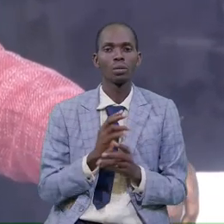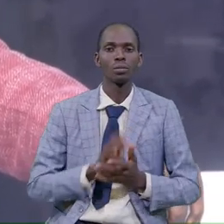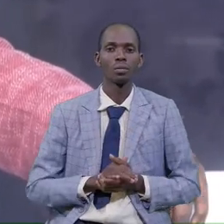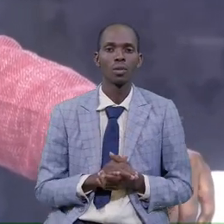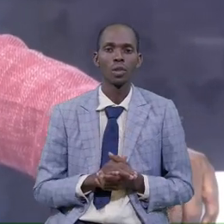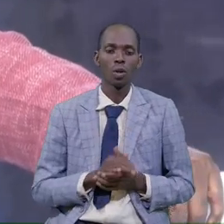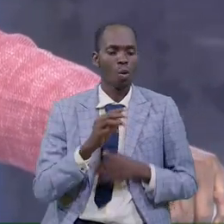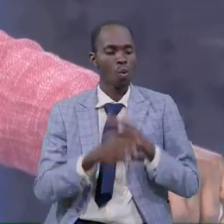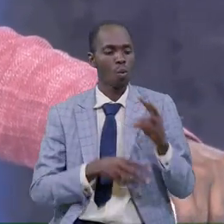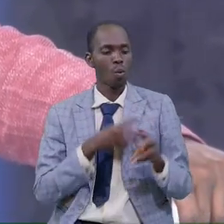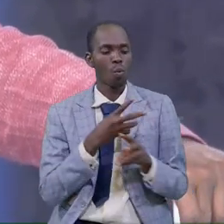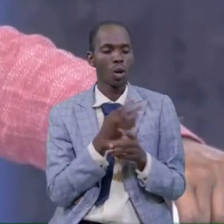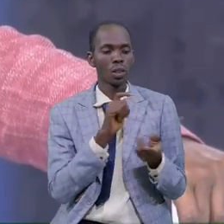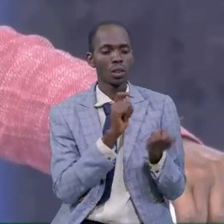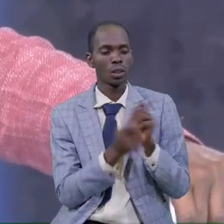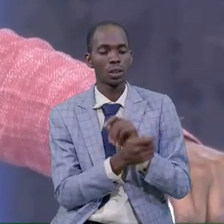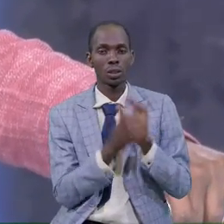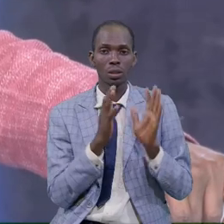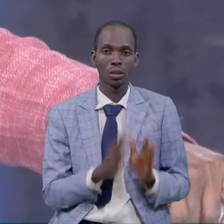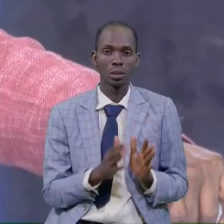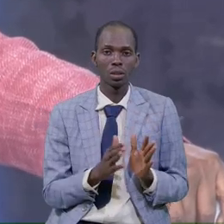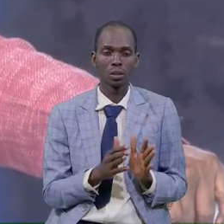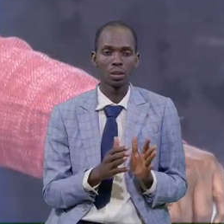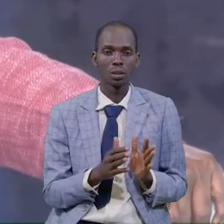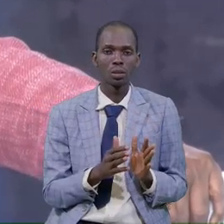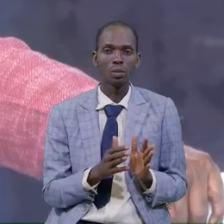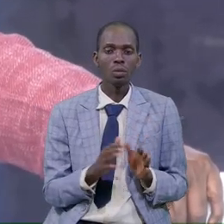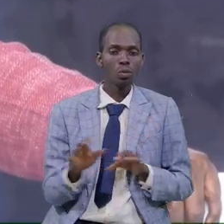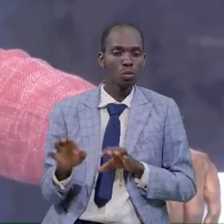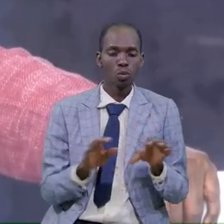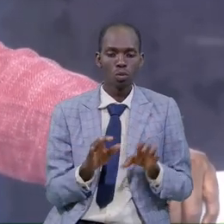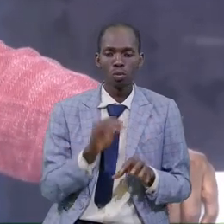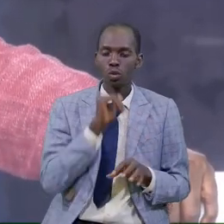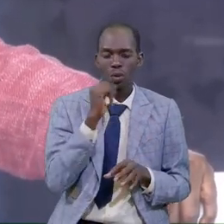Les changeurs du monde ne pensent pas à eux-mêmes.